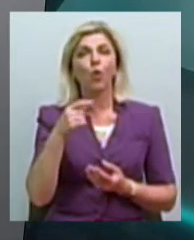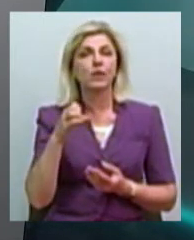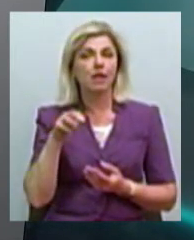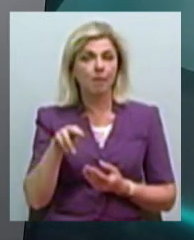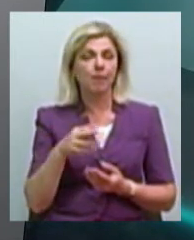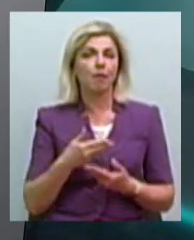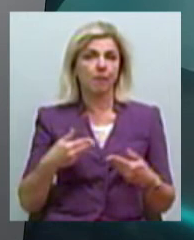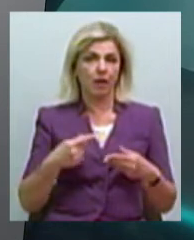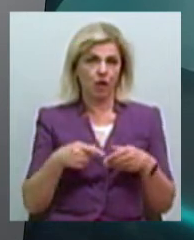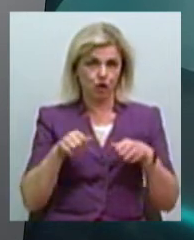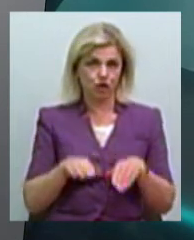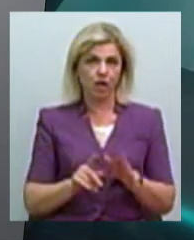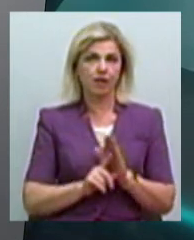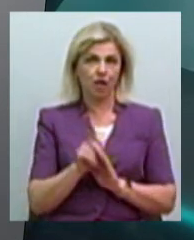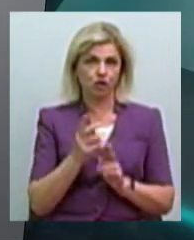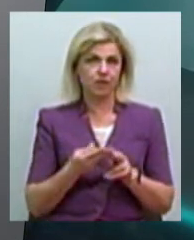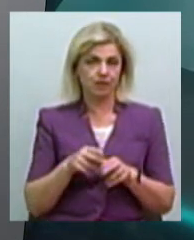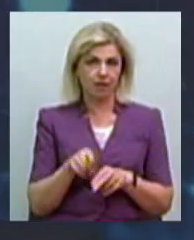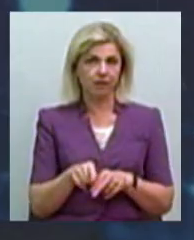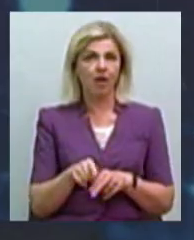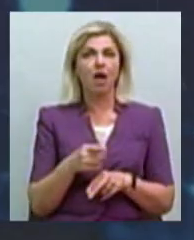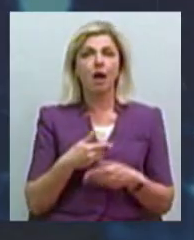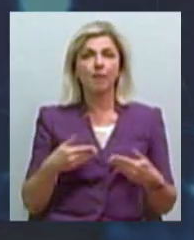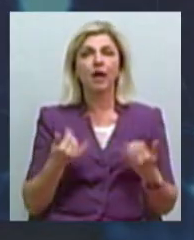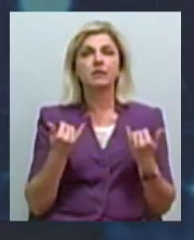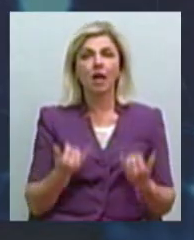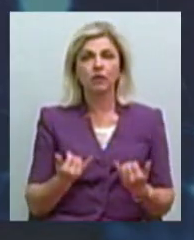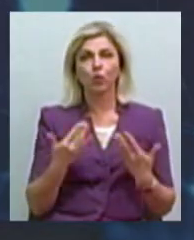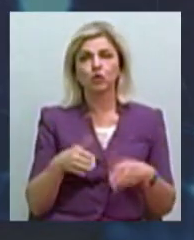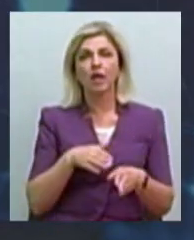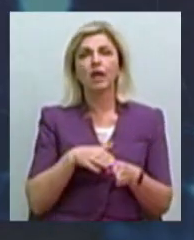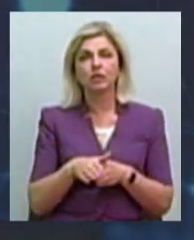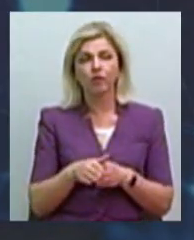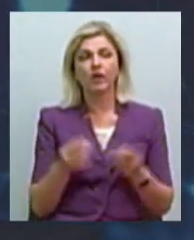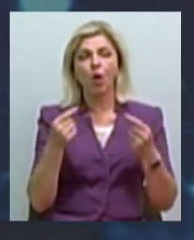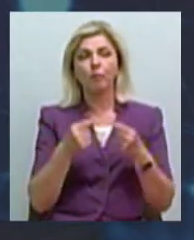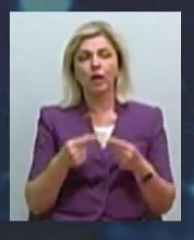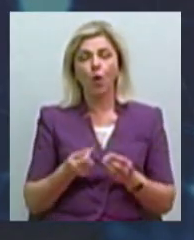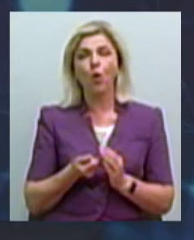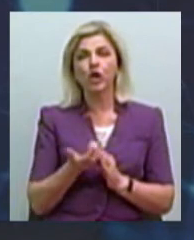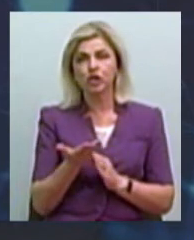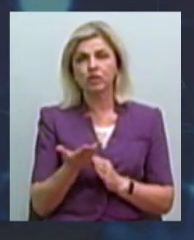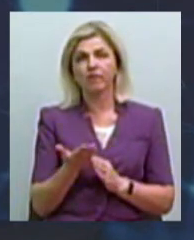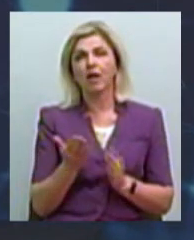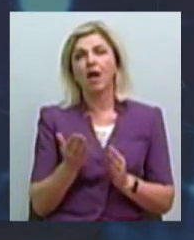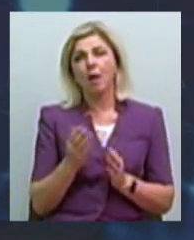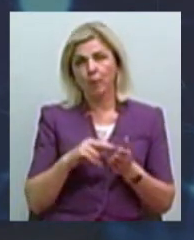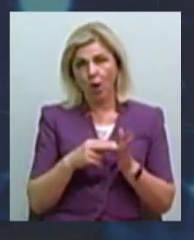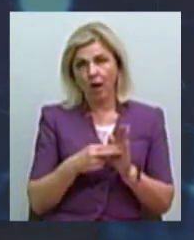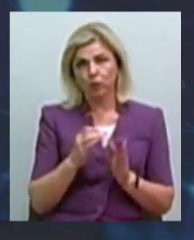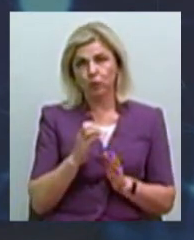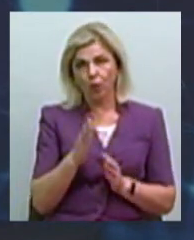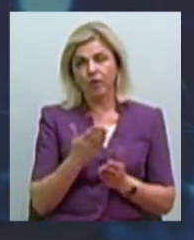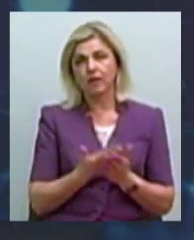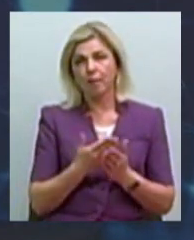этого. Мы решили разработать, ну, как не то, чтобы мы решили с этого начать, мы на данный момент уже реализовали определенное количество относительно небольших проектов. Допустим,